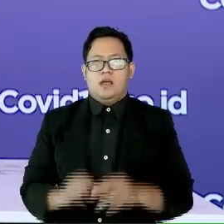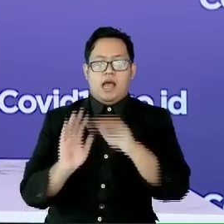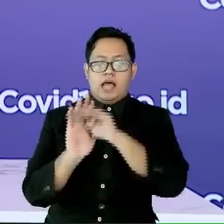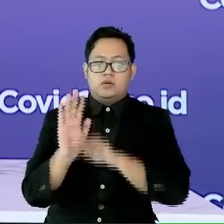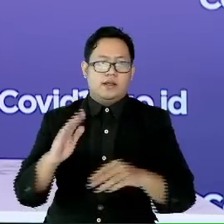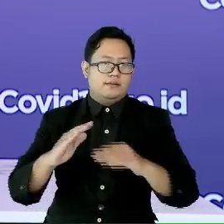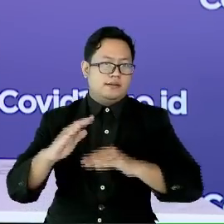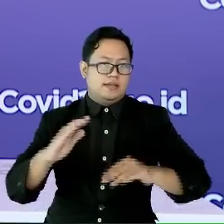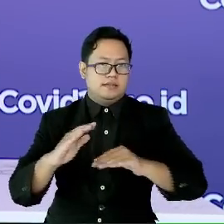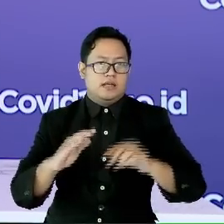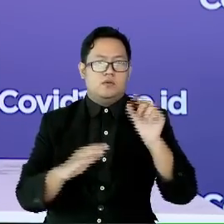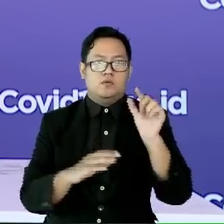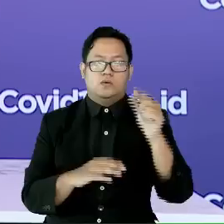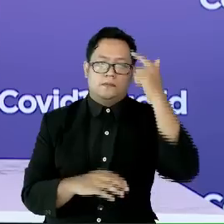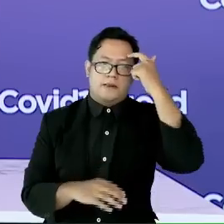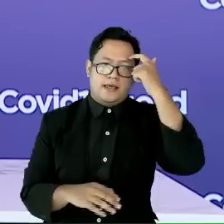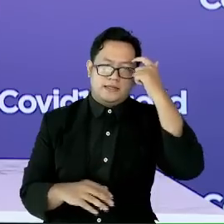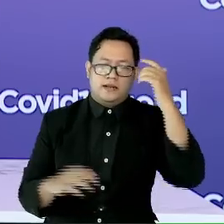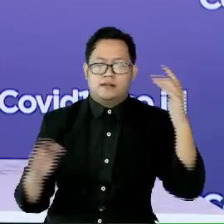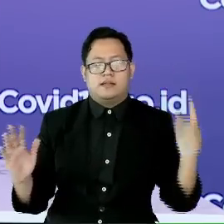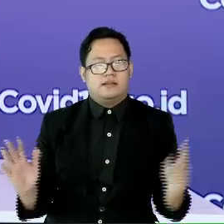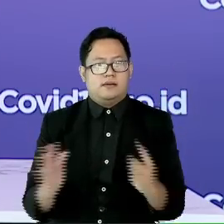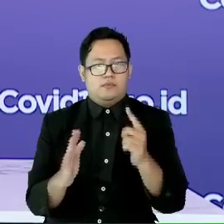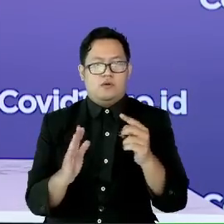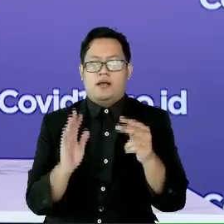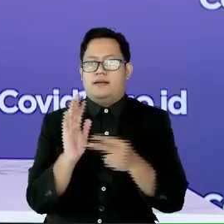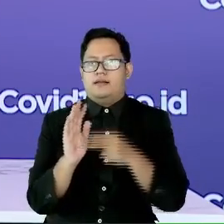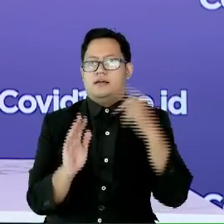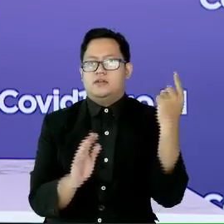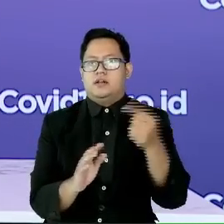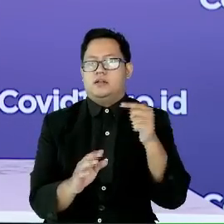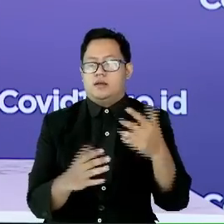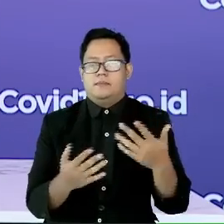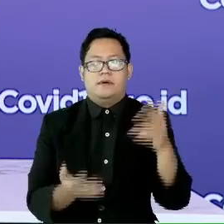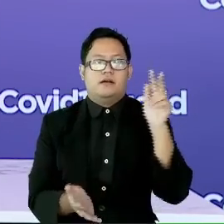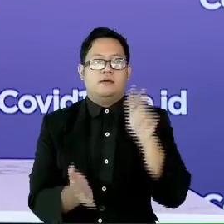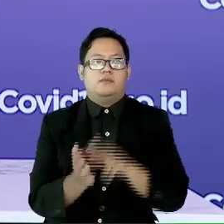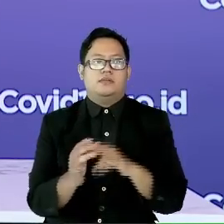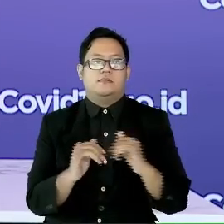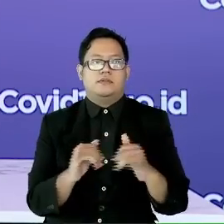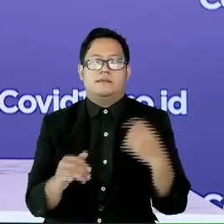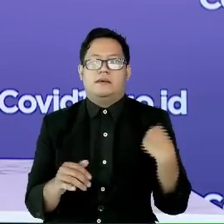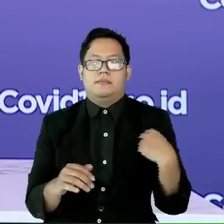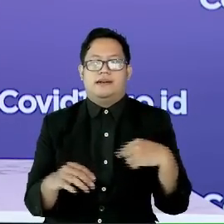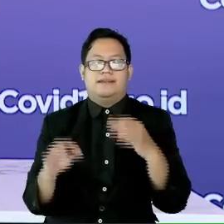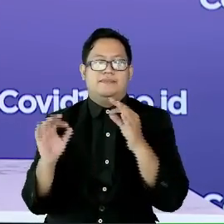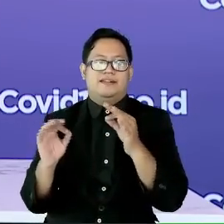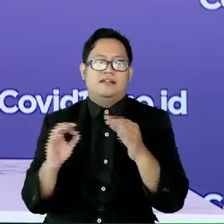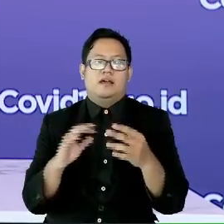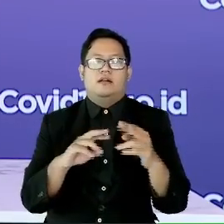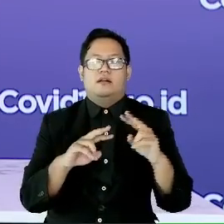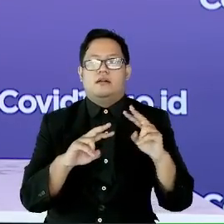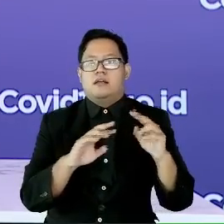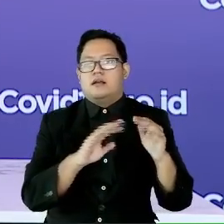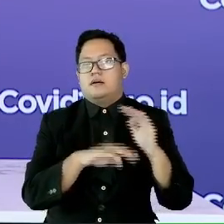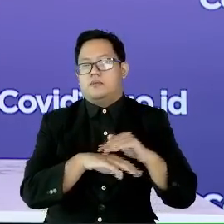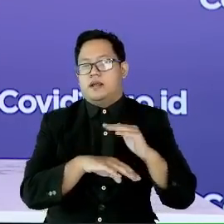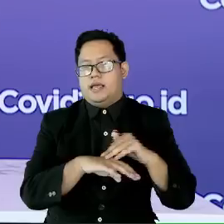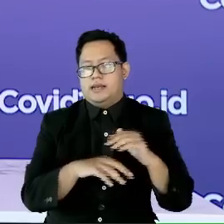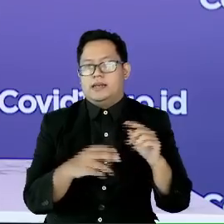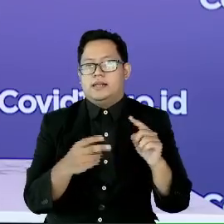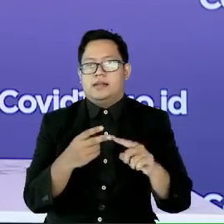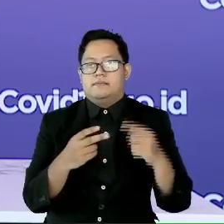untuk menyelenggarakan pembelajaran tatap muka secara nasional, yaitu keputusan bersama Menteri Pendidikan dan Kebudayaan,